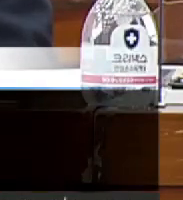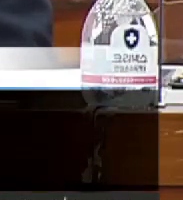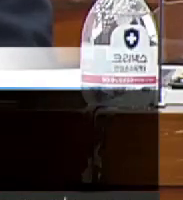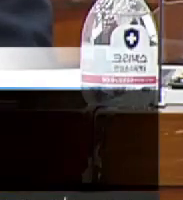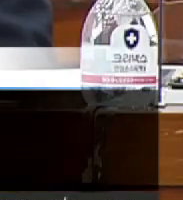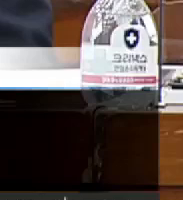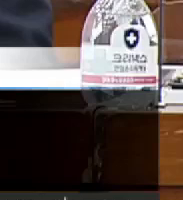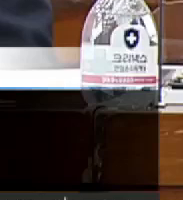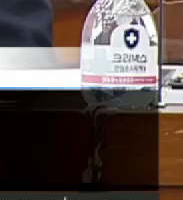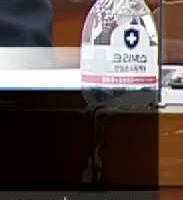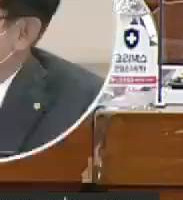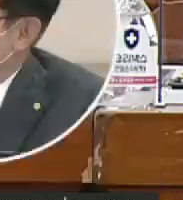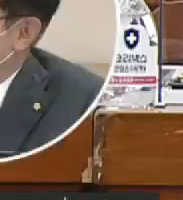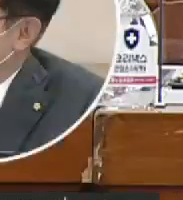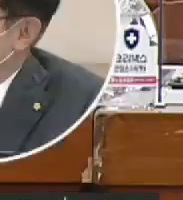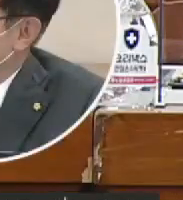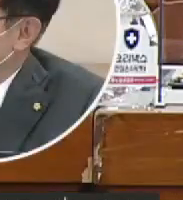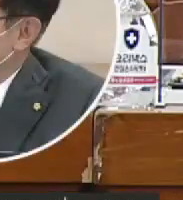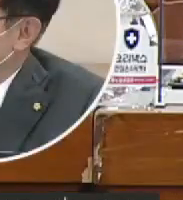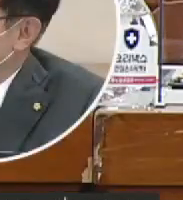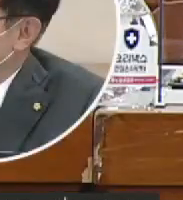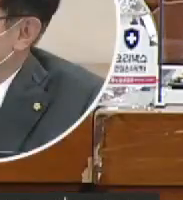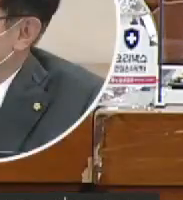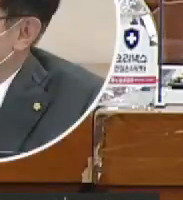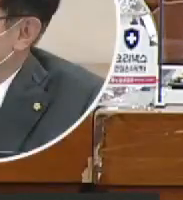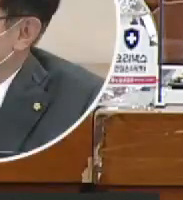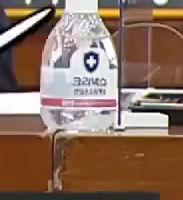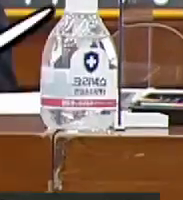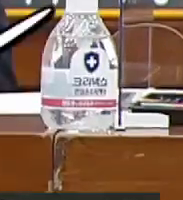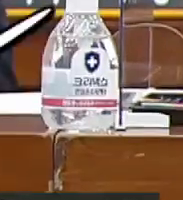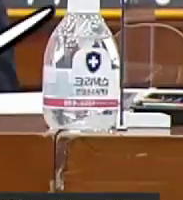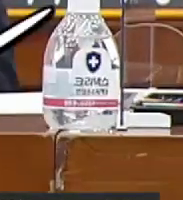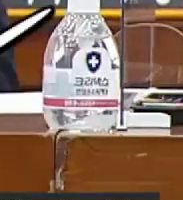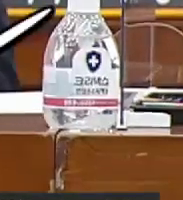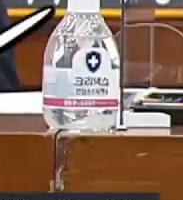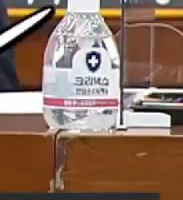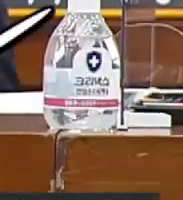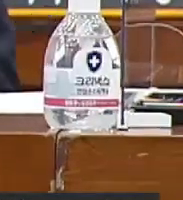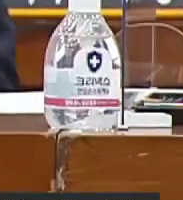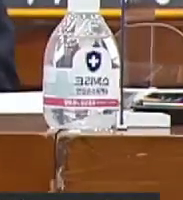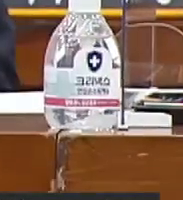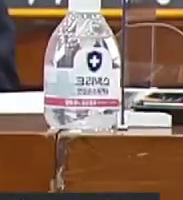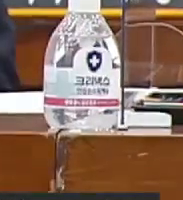아니 제가 막았습니까? 아니 그러니까 라인이라뇨.